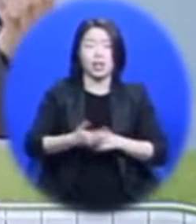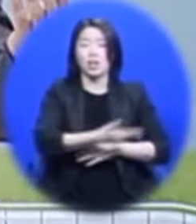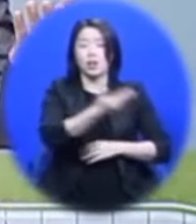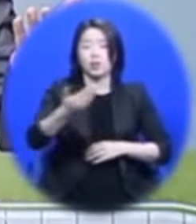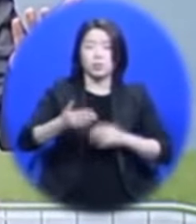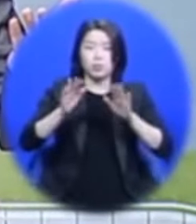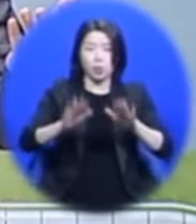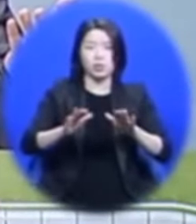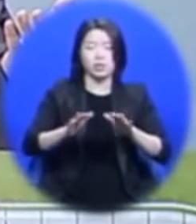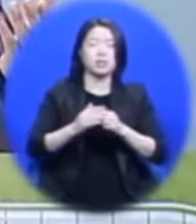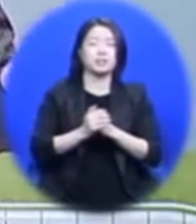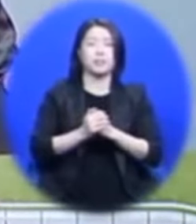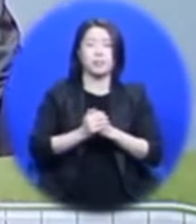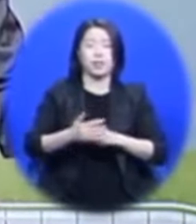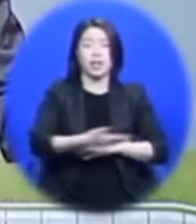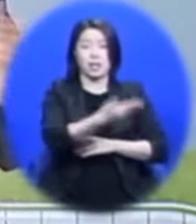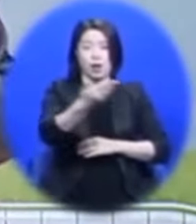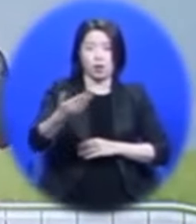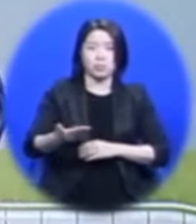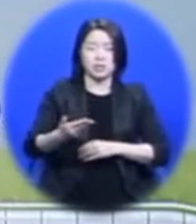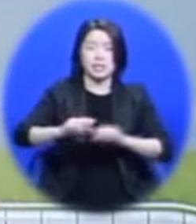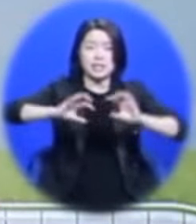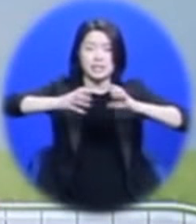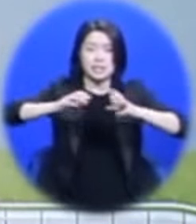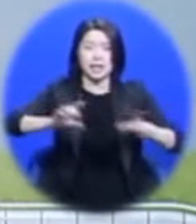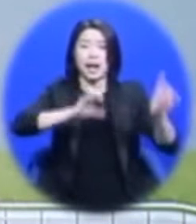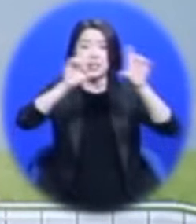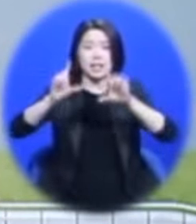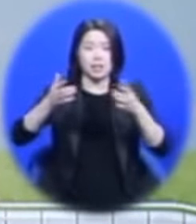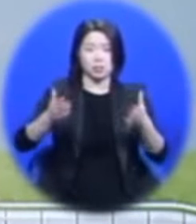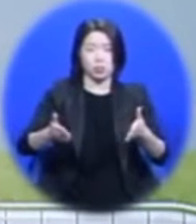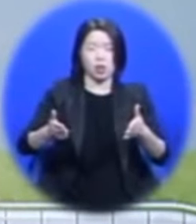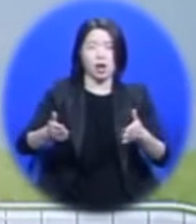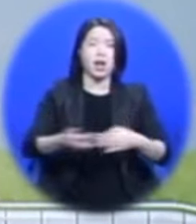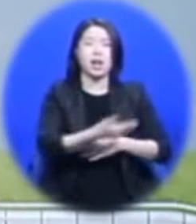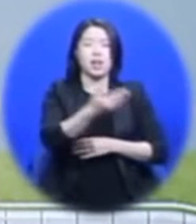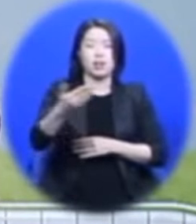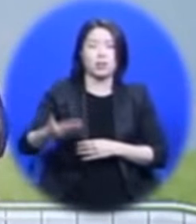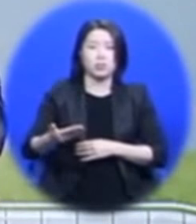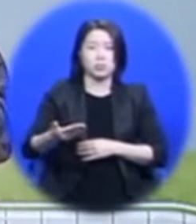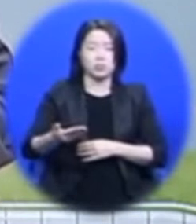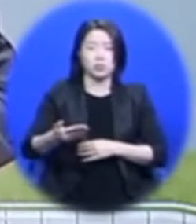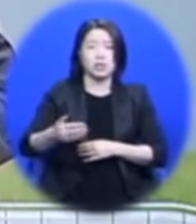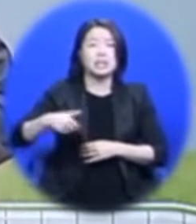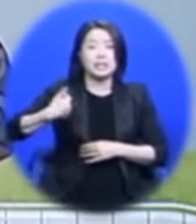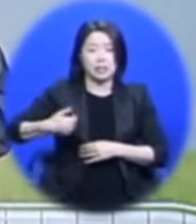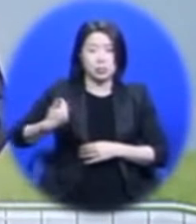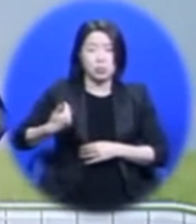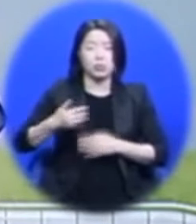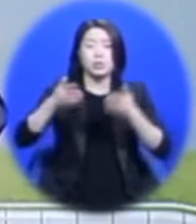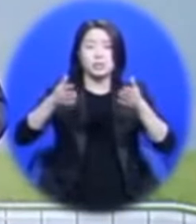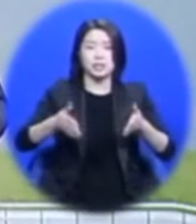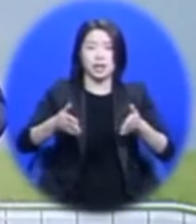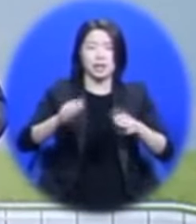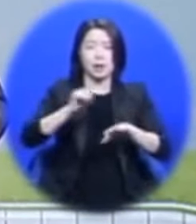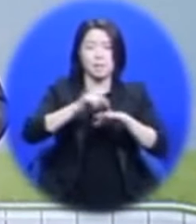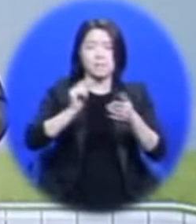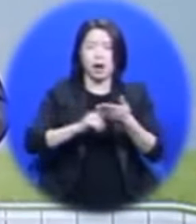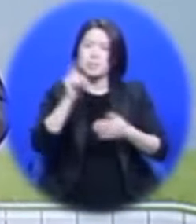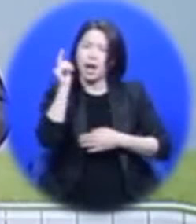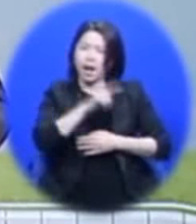여러분, 오늘 여러분이 세상에 살면서 여러분도 모르는 사이에 마음이